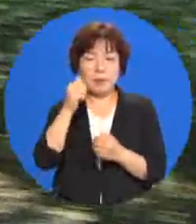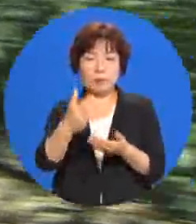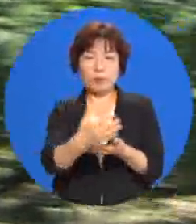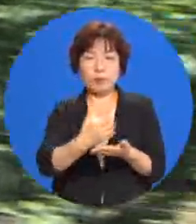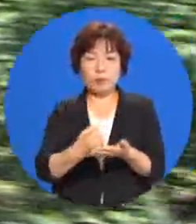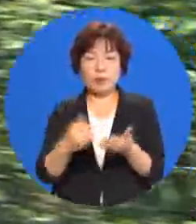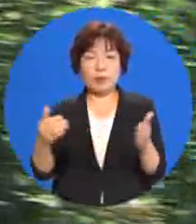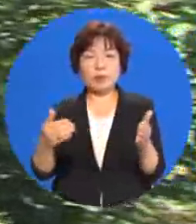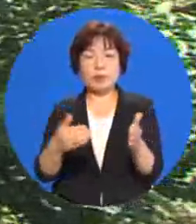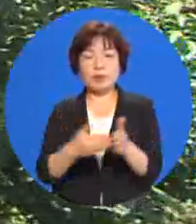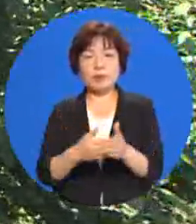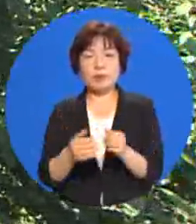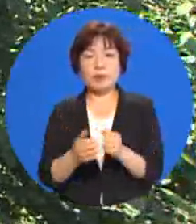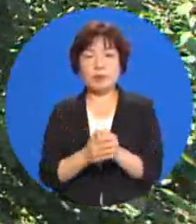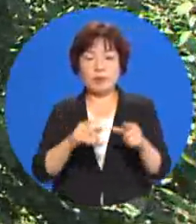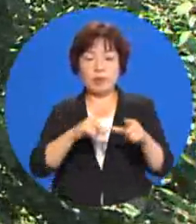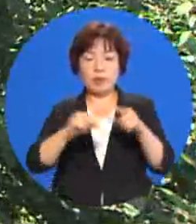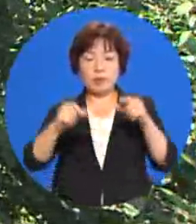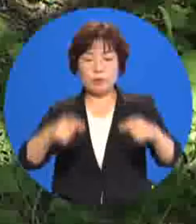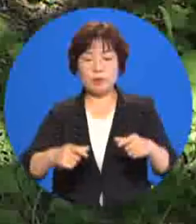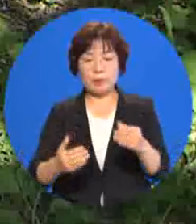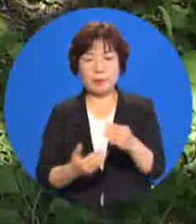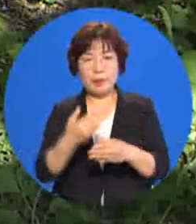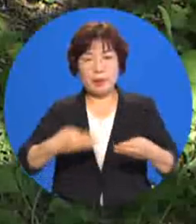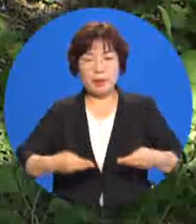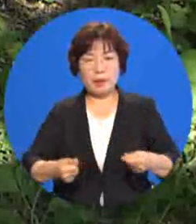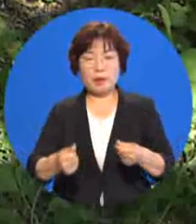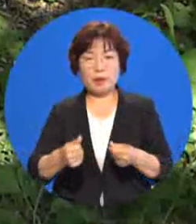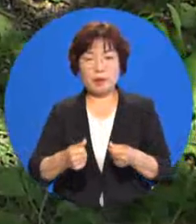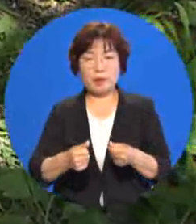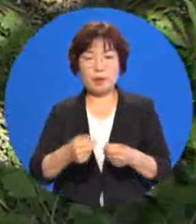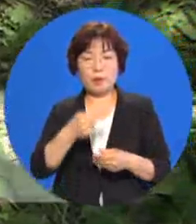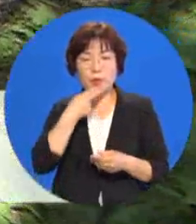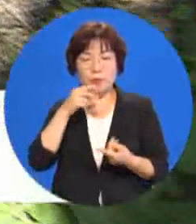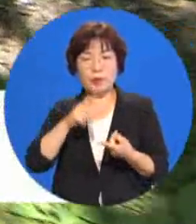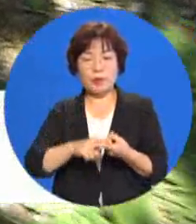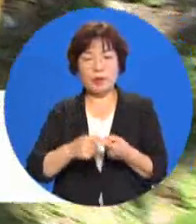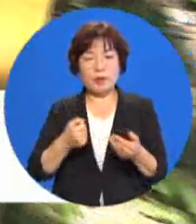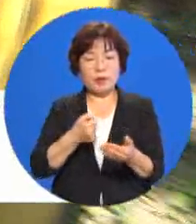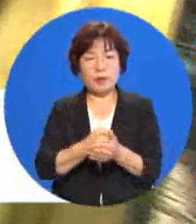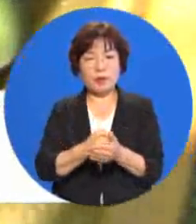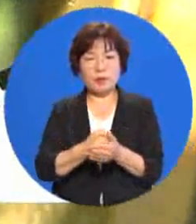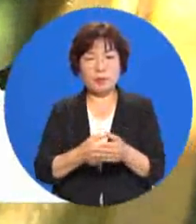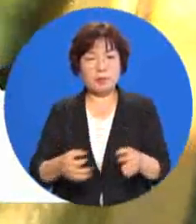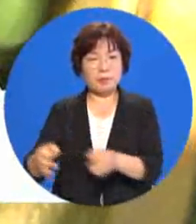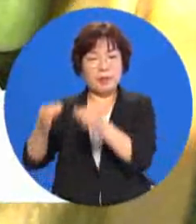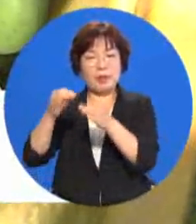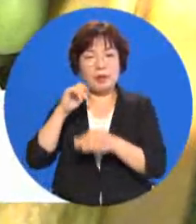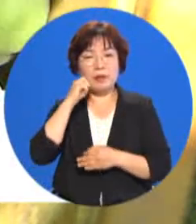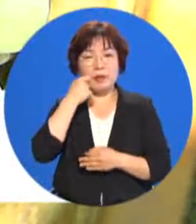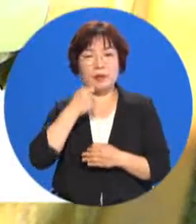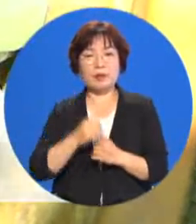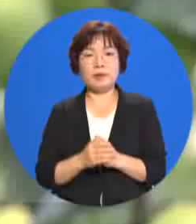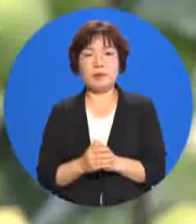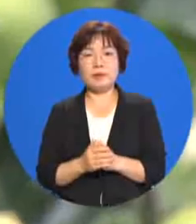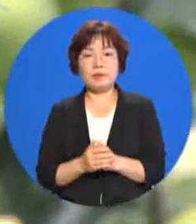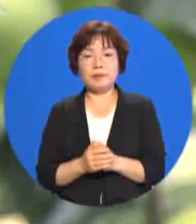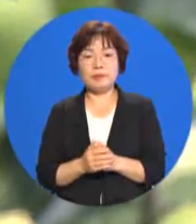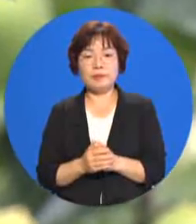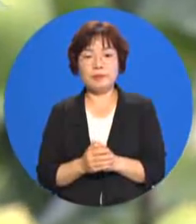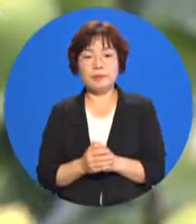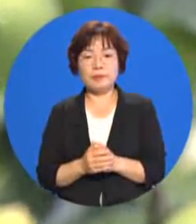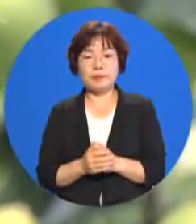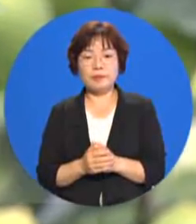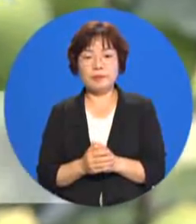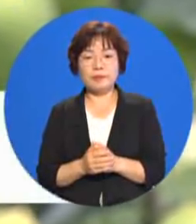대부분 끝난 데다 일부 지역은 산지 폐기를 하지 않기로 결정해 가격 반등을 기대하기는 어렵습니다. 너무